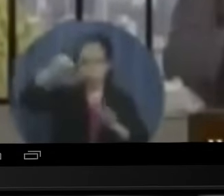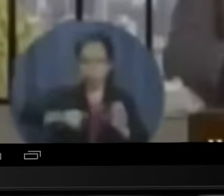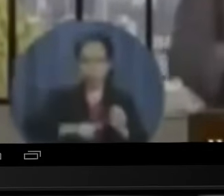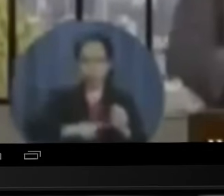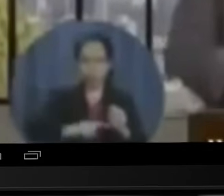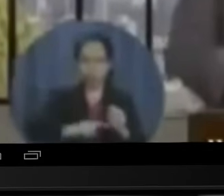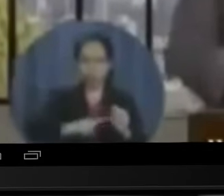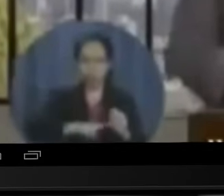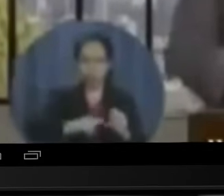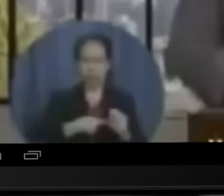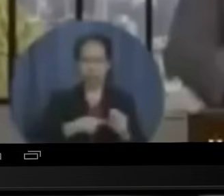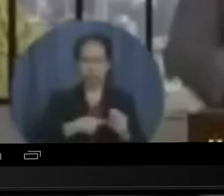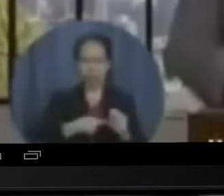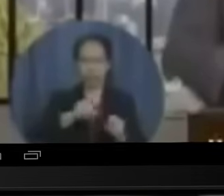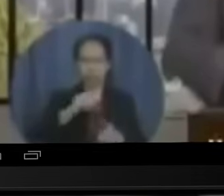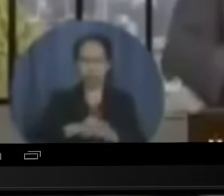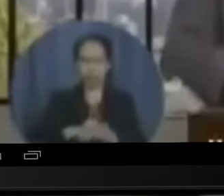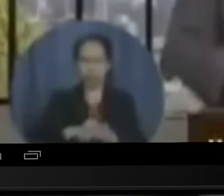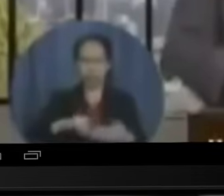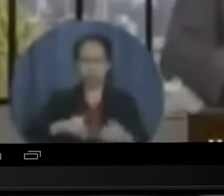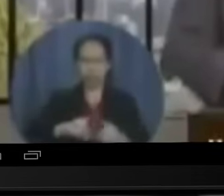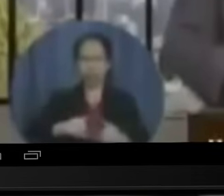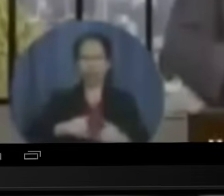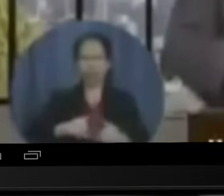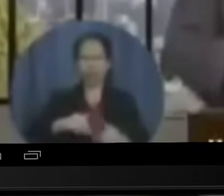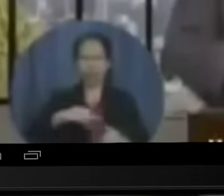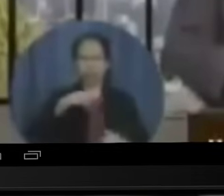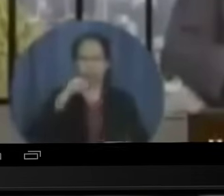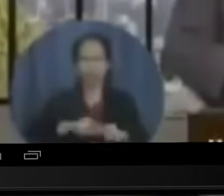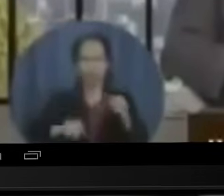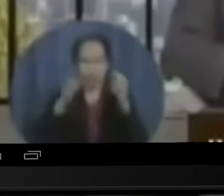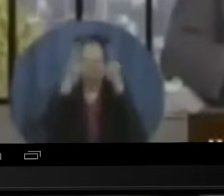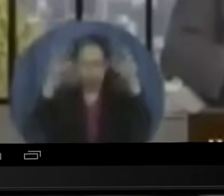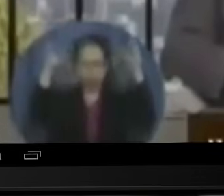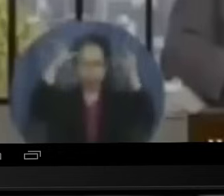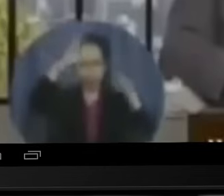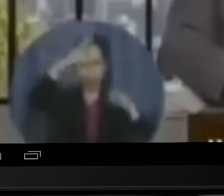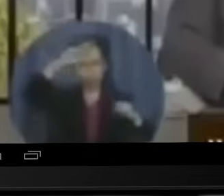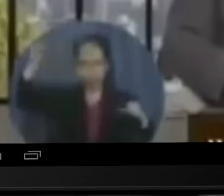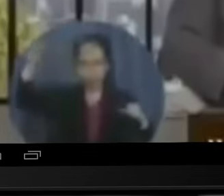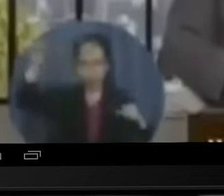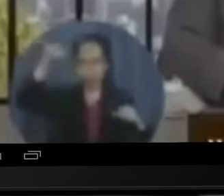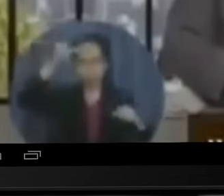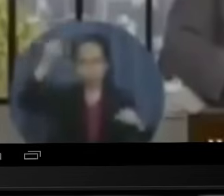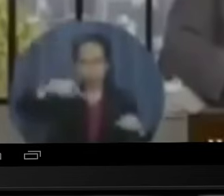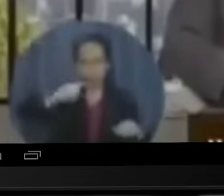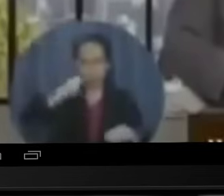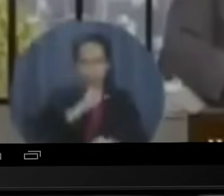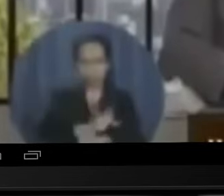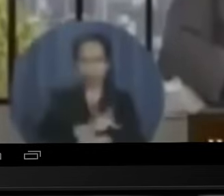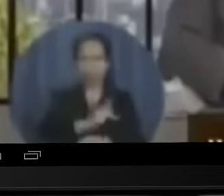yung hayop na yon ay hindi pwede i-consider na tao. Kasi sinasabi ni